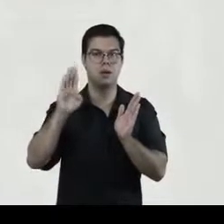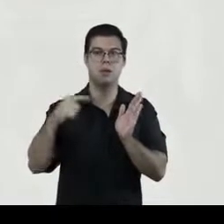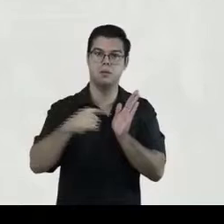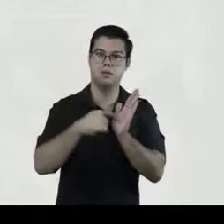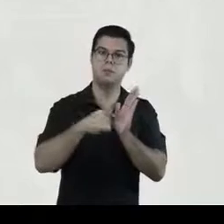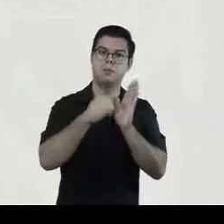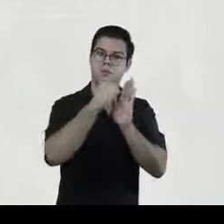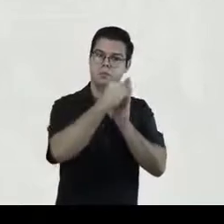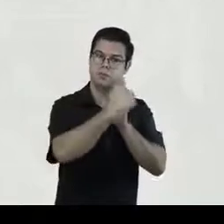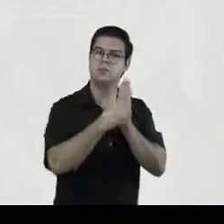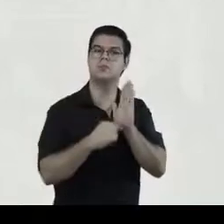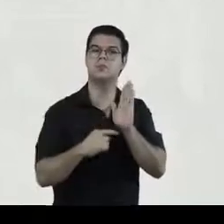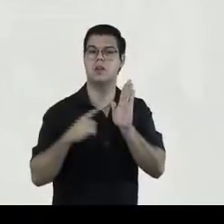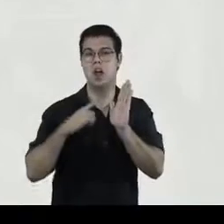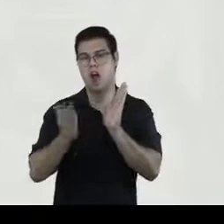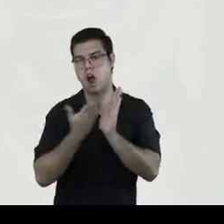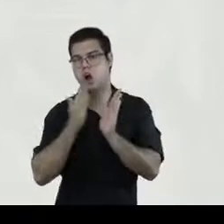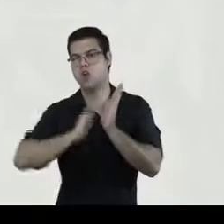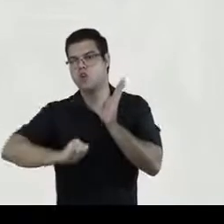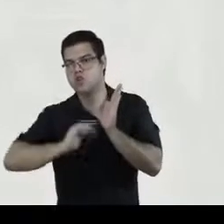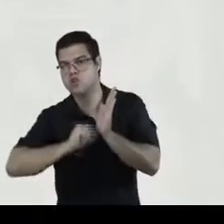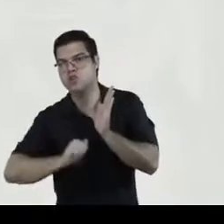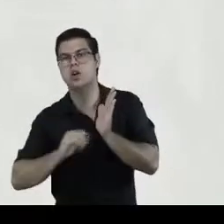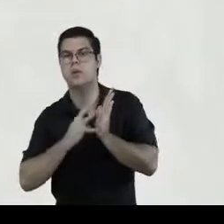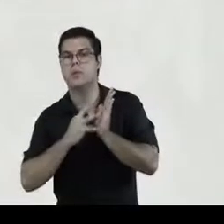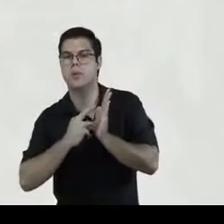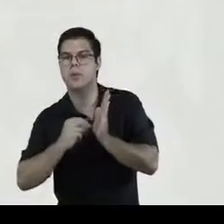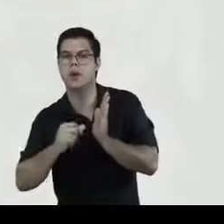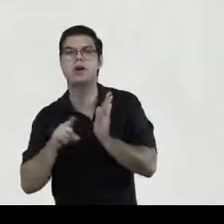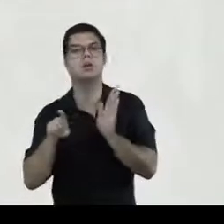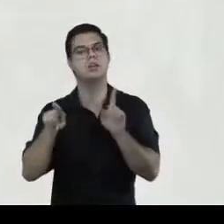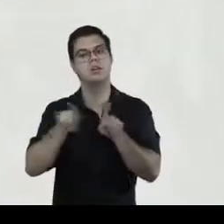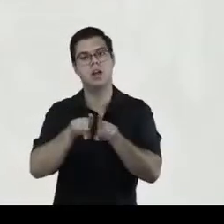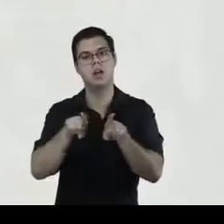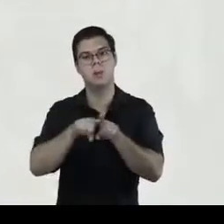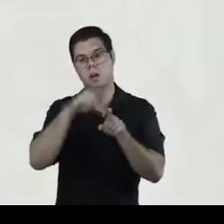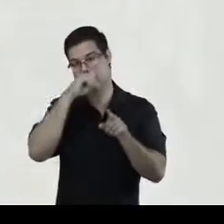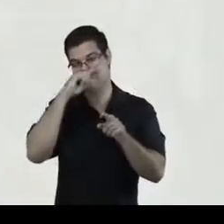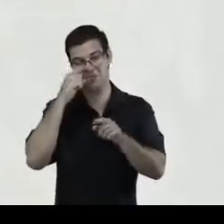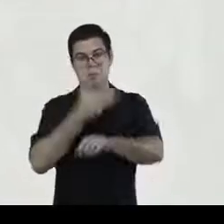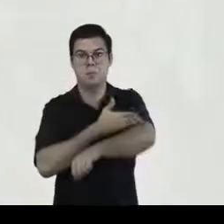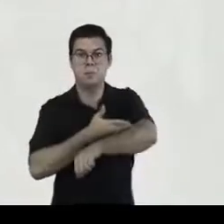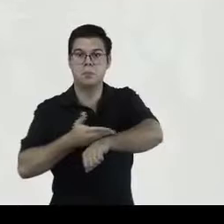et un E blanc, mais extrêmement frustre. Suivante.